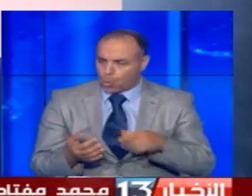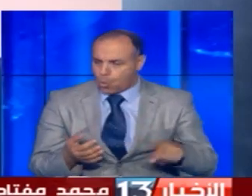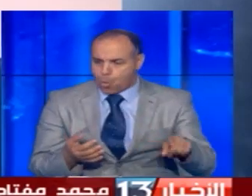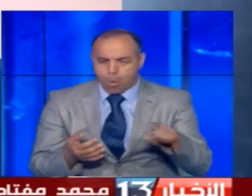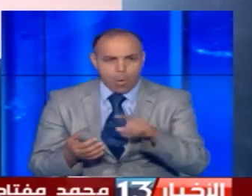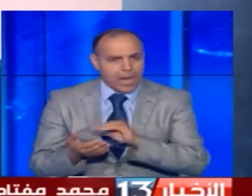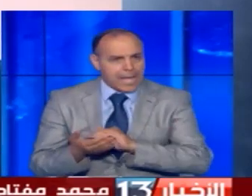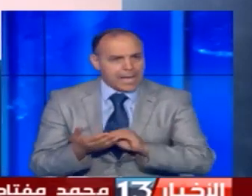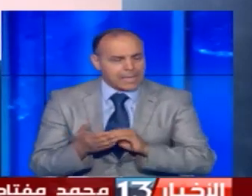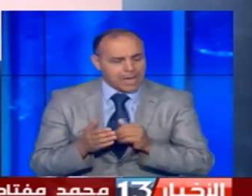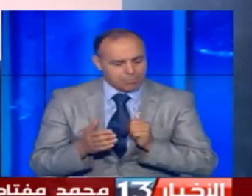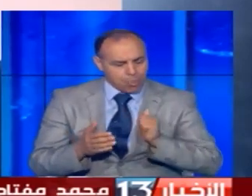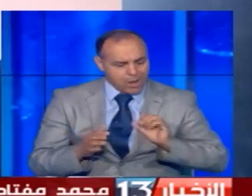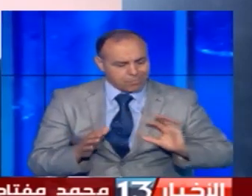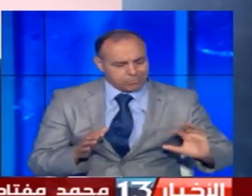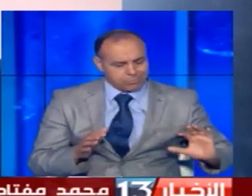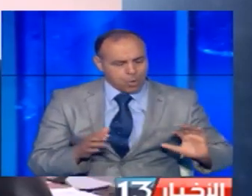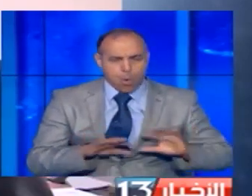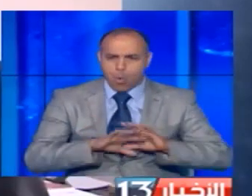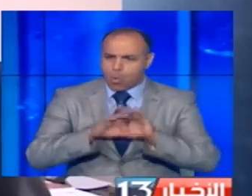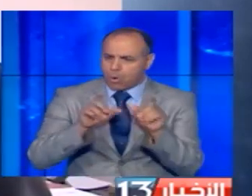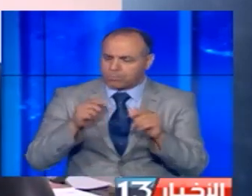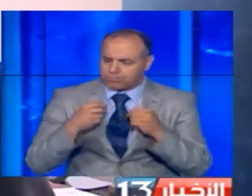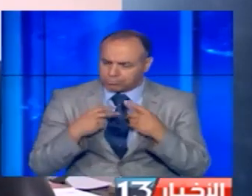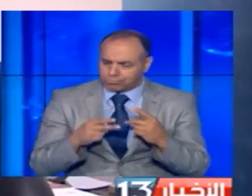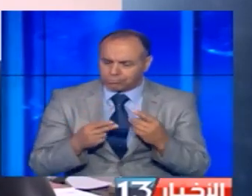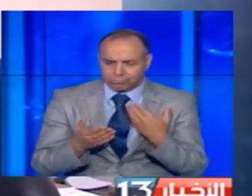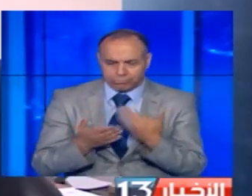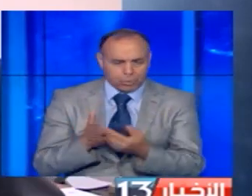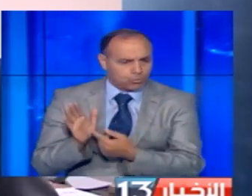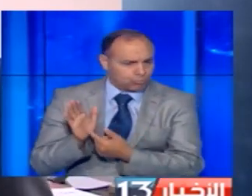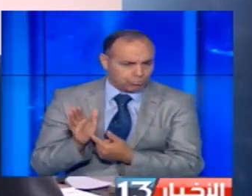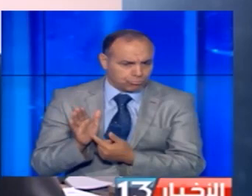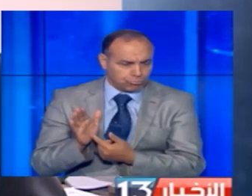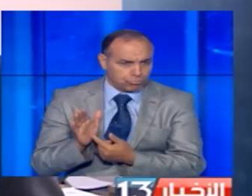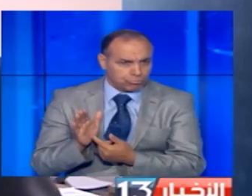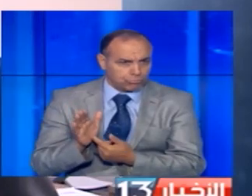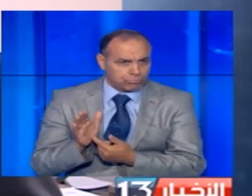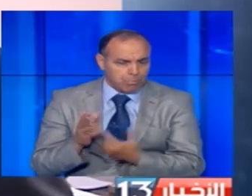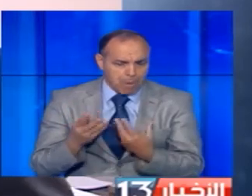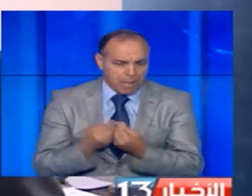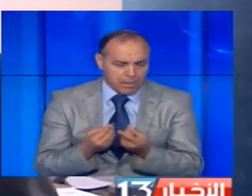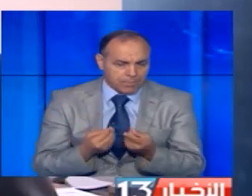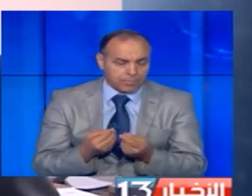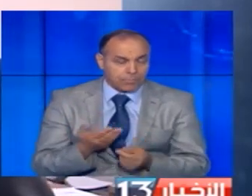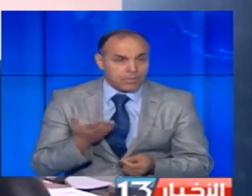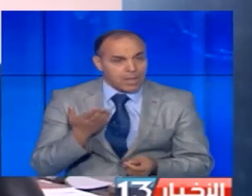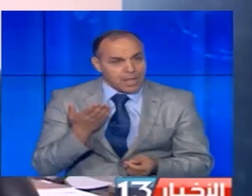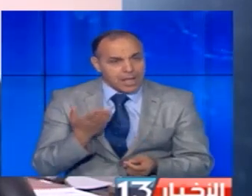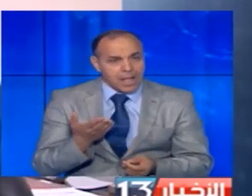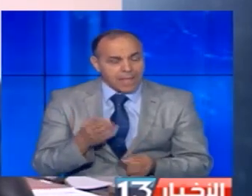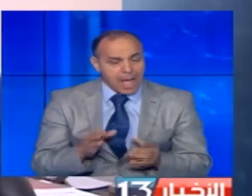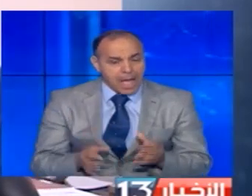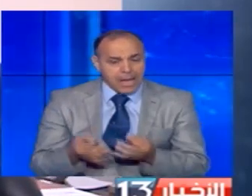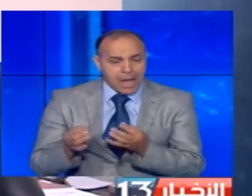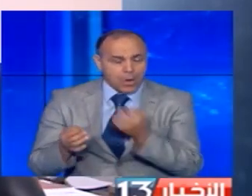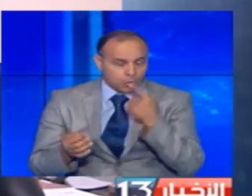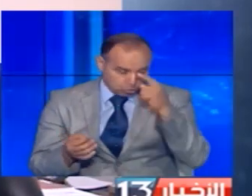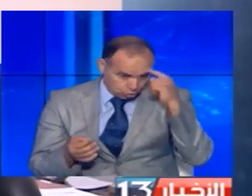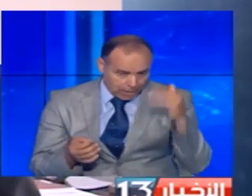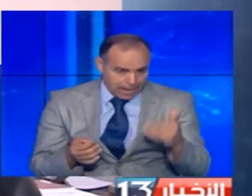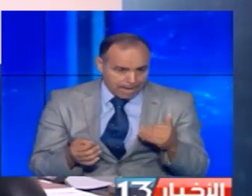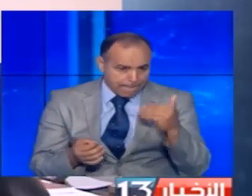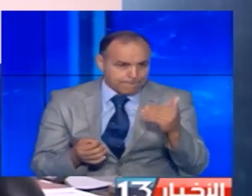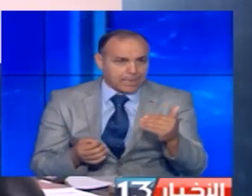كاداره محايدا ترضي جميع الاطراف و تاخذ بعين النظر مختلف المصالح ال الحلول هذه ان شاء الله نحنا